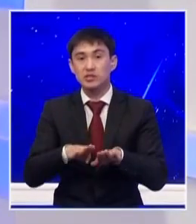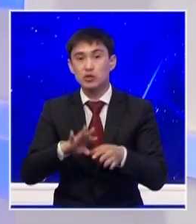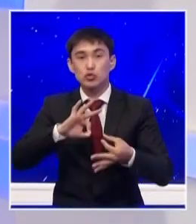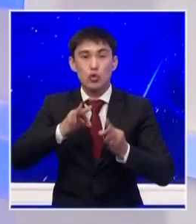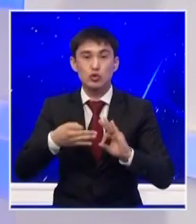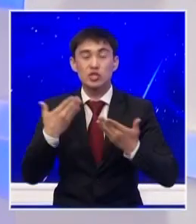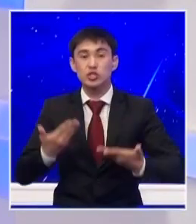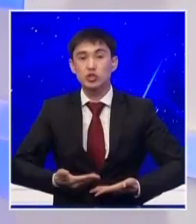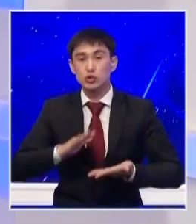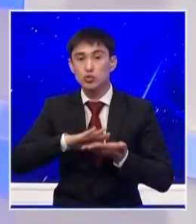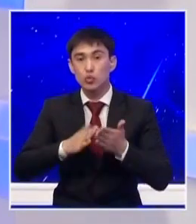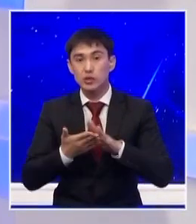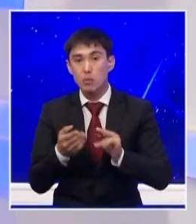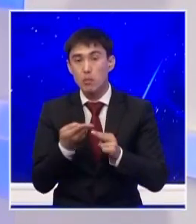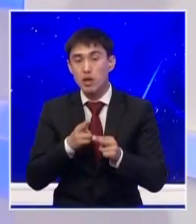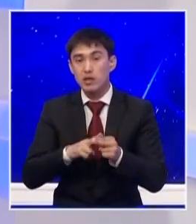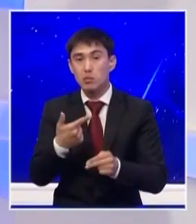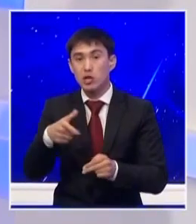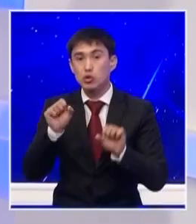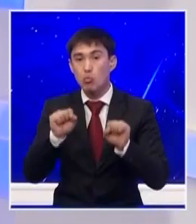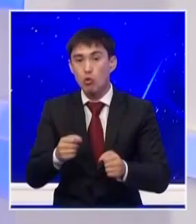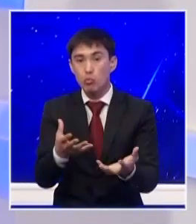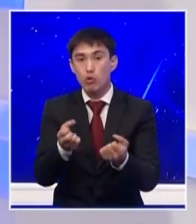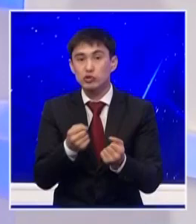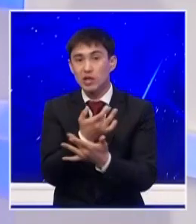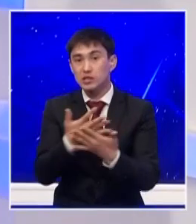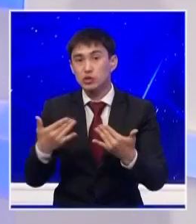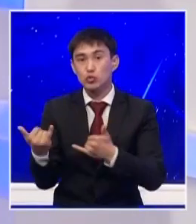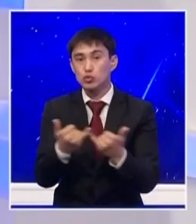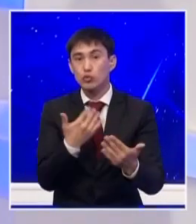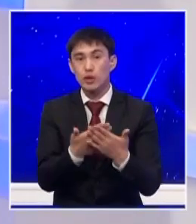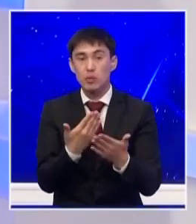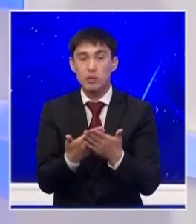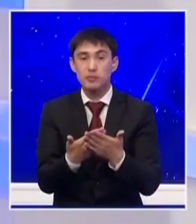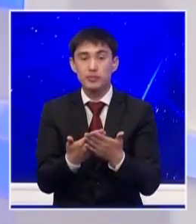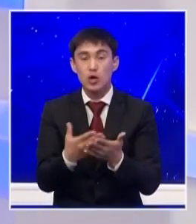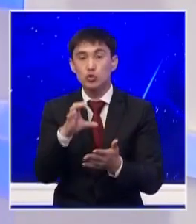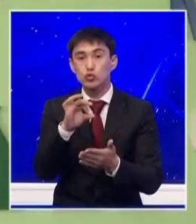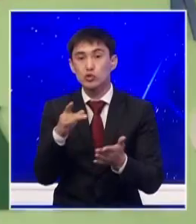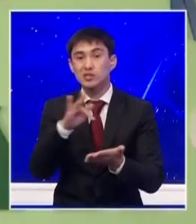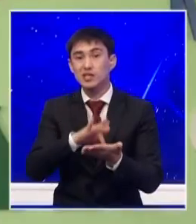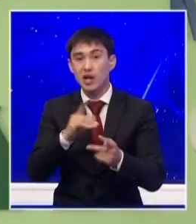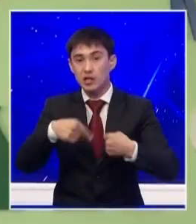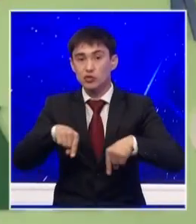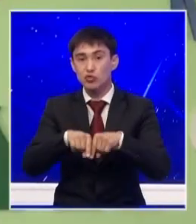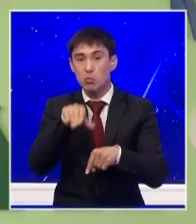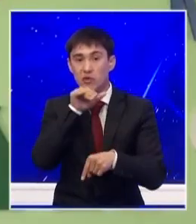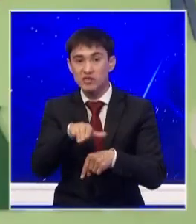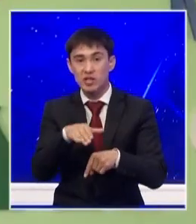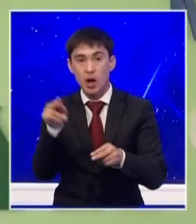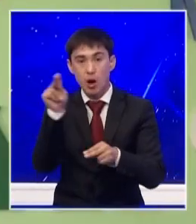в сложной жизненной ситуации при этом граждане могут получить различные виды услуг например при социальном центре организованы